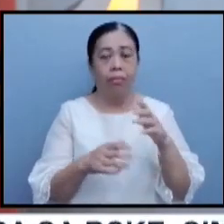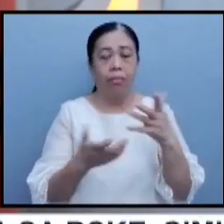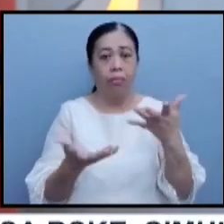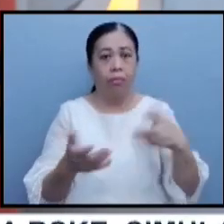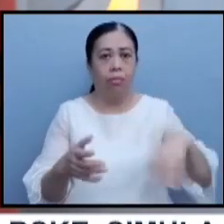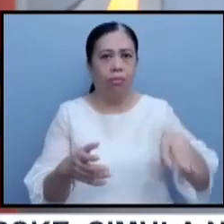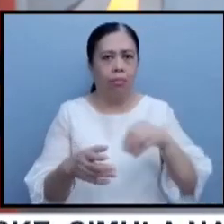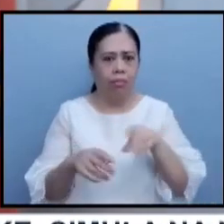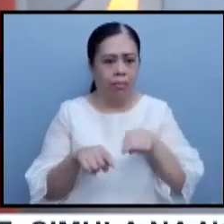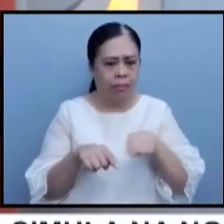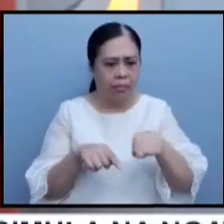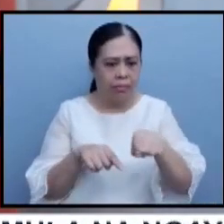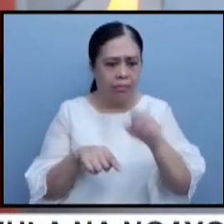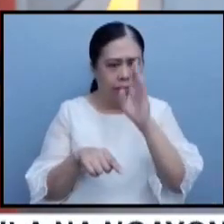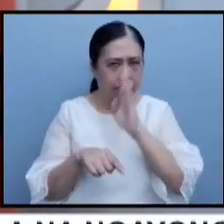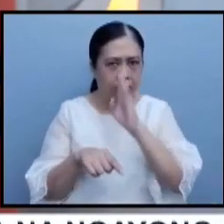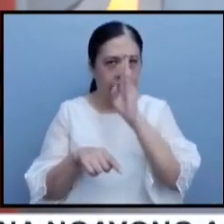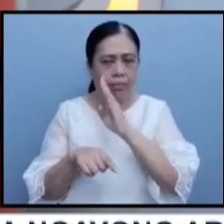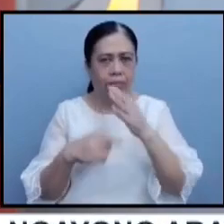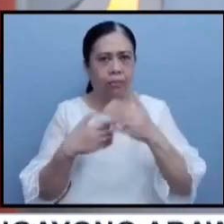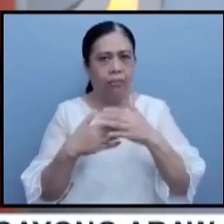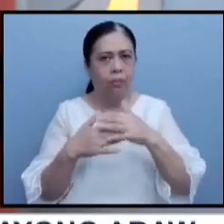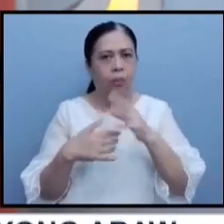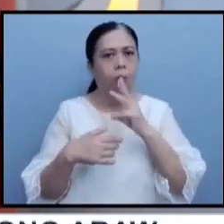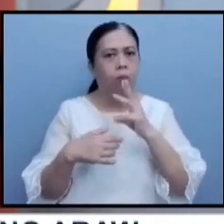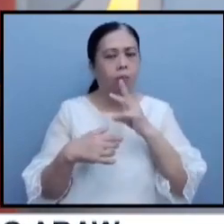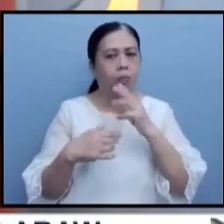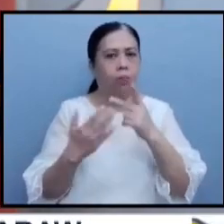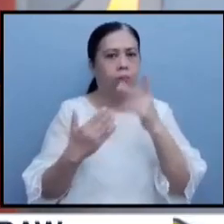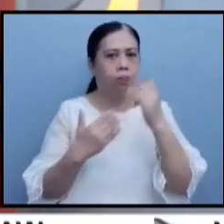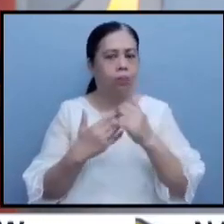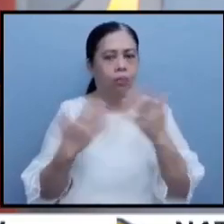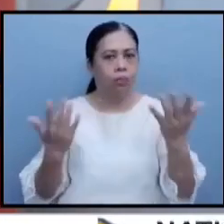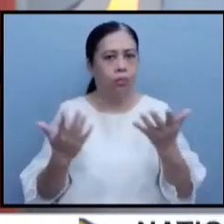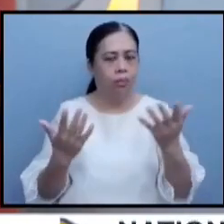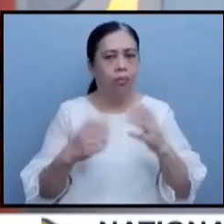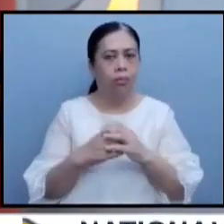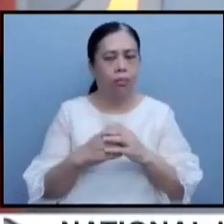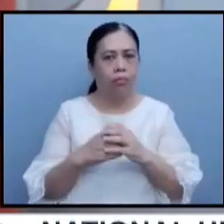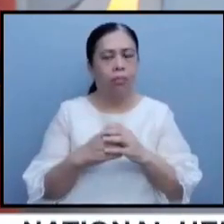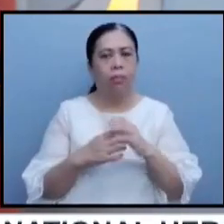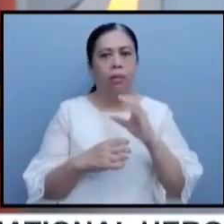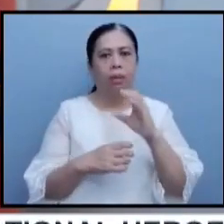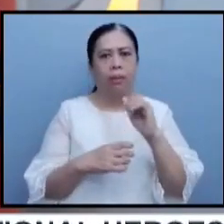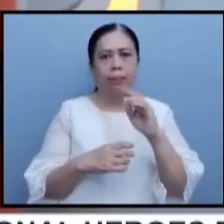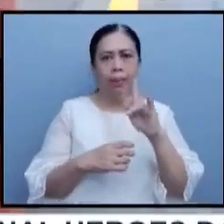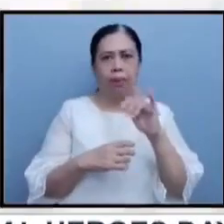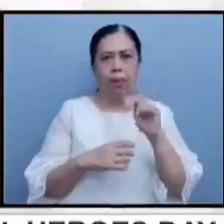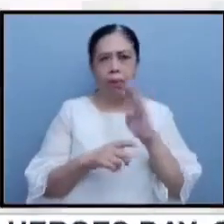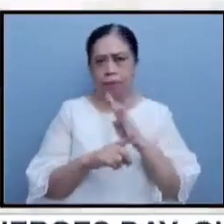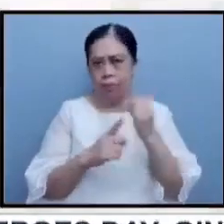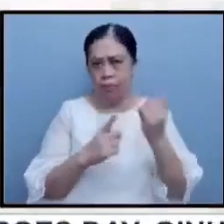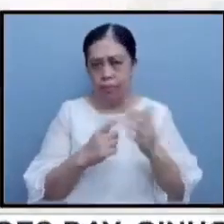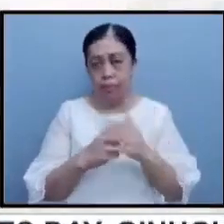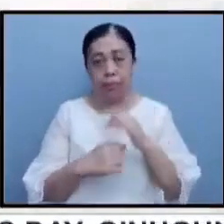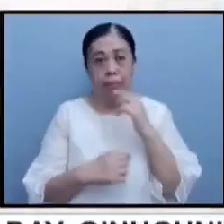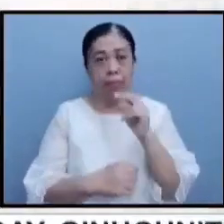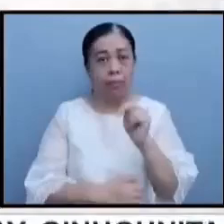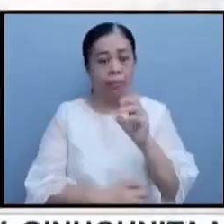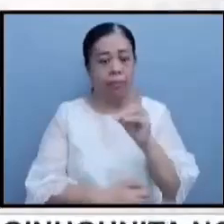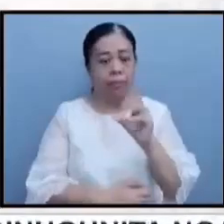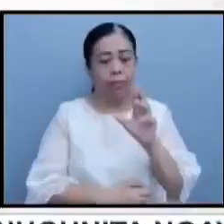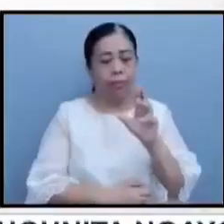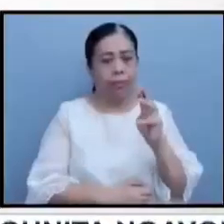sa small water impounding project sa Barangay kabuluan ayon sa mdrrmo Alcala